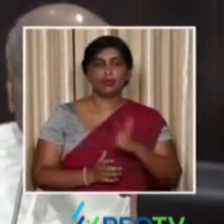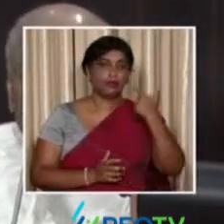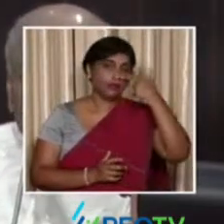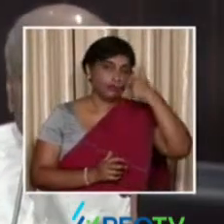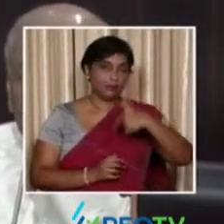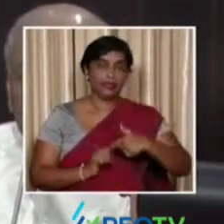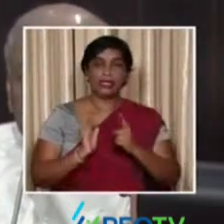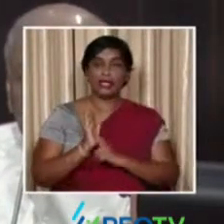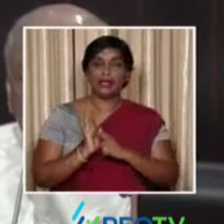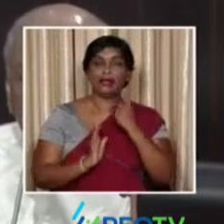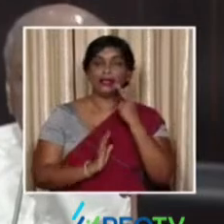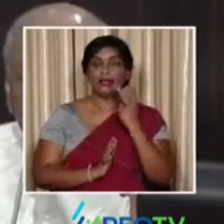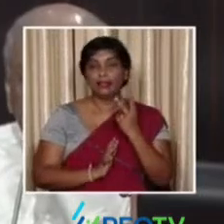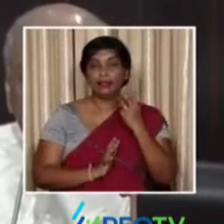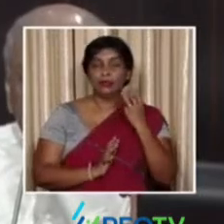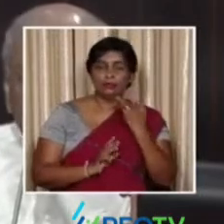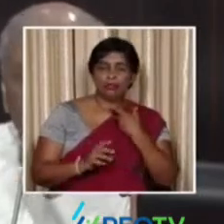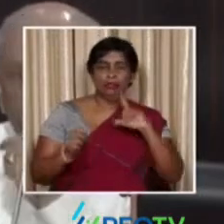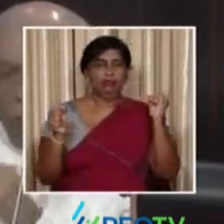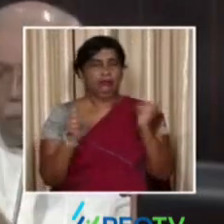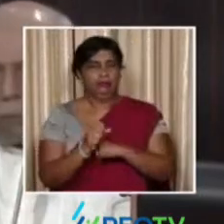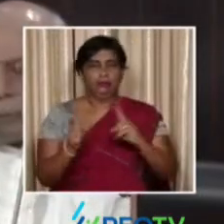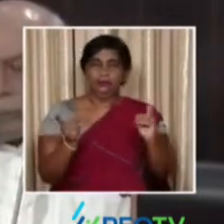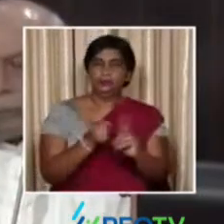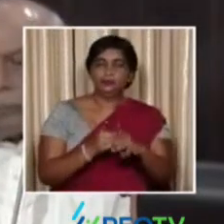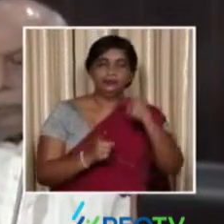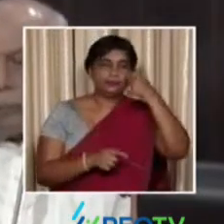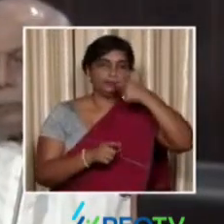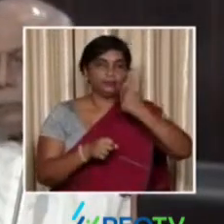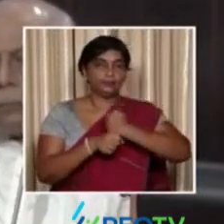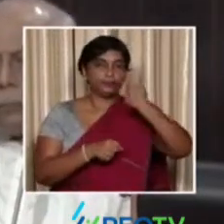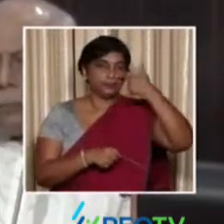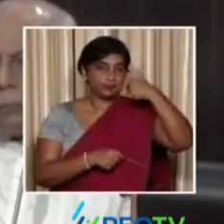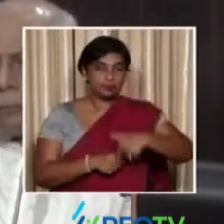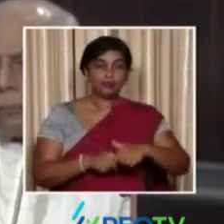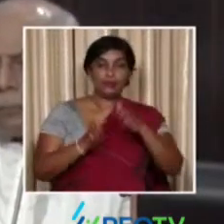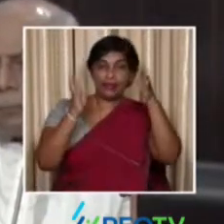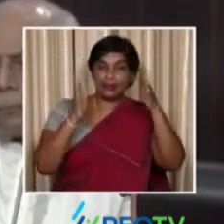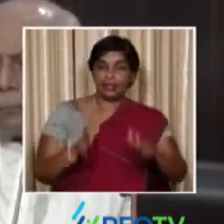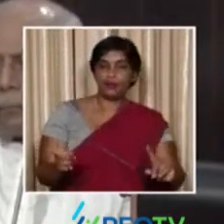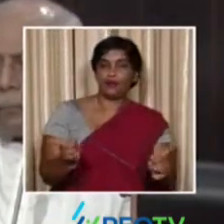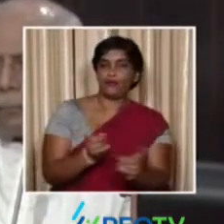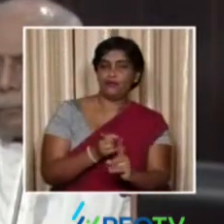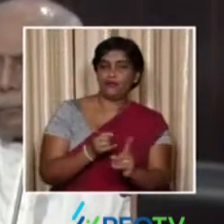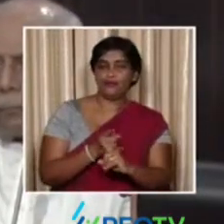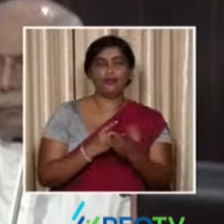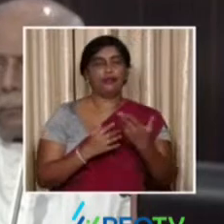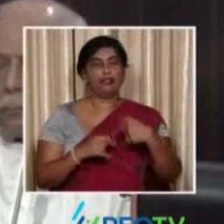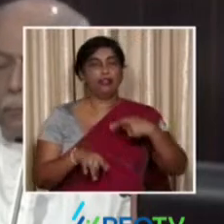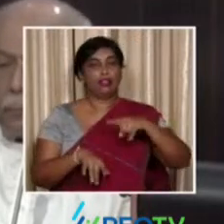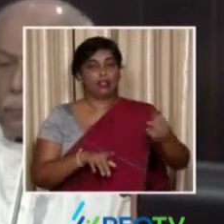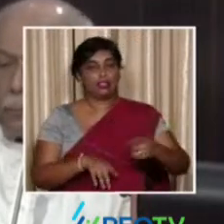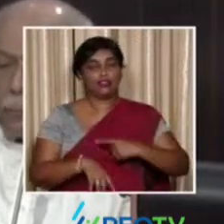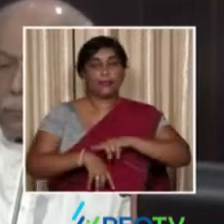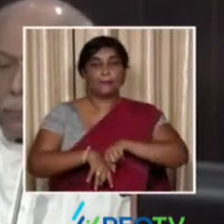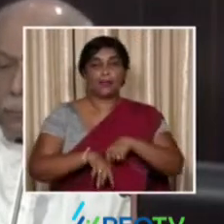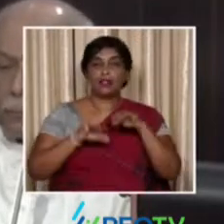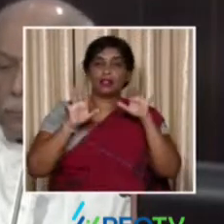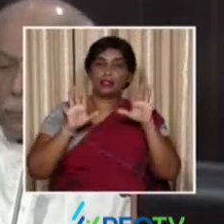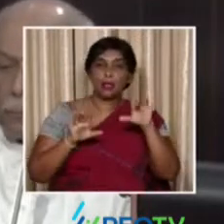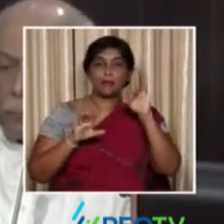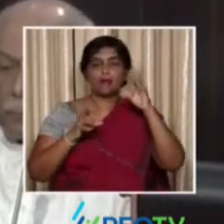පෙට්‍රල් ලීටර් 2-3ට මිනි මරා ගත්තා. ගෑස් ටැංකියේ දබර කරගත්තා. දවසට පෑ 10-15 කලුවරේ